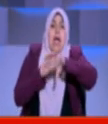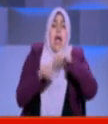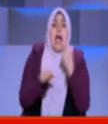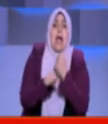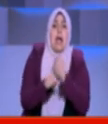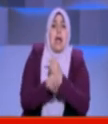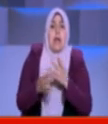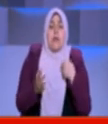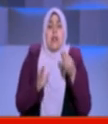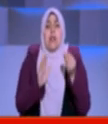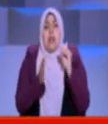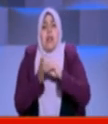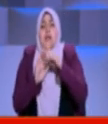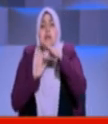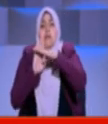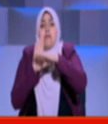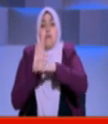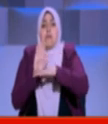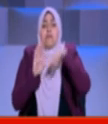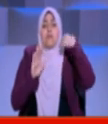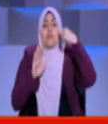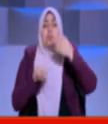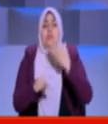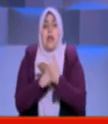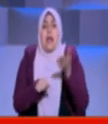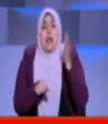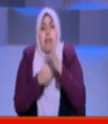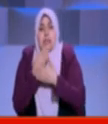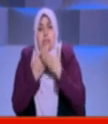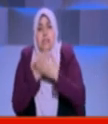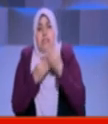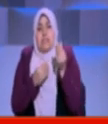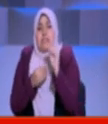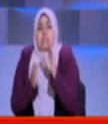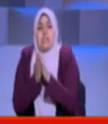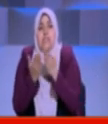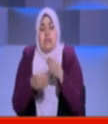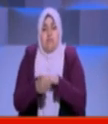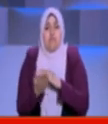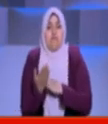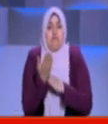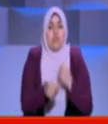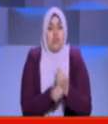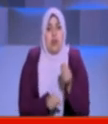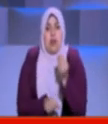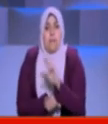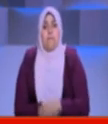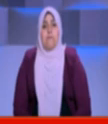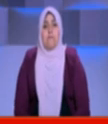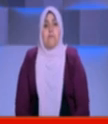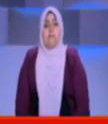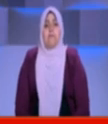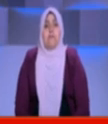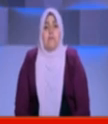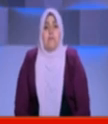فيها الرئيس الوزراء العراقي المكلف الجديد مصطفى الكاظمي كتاب التكليف من الرئيس العراقي برهم صالح في حضور محمد